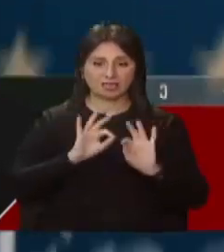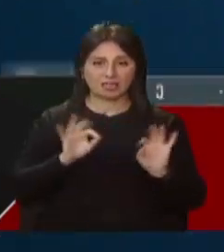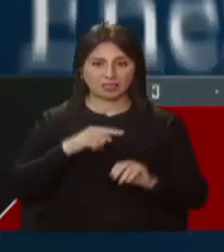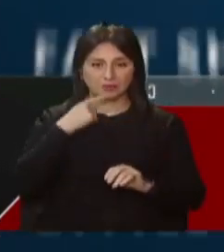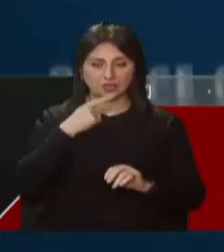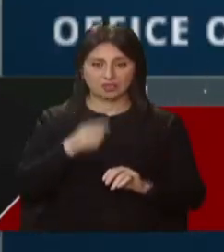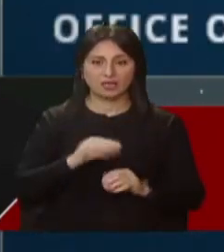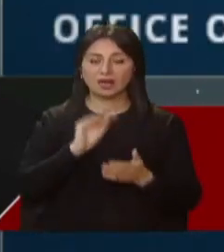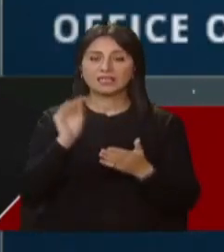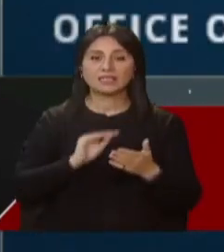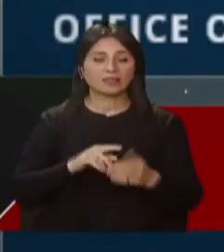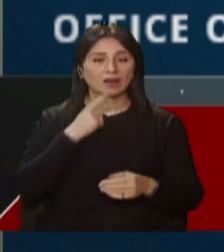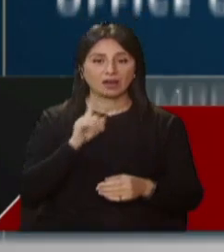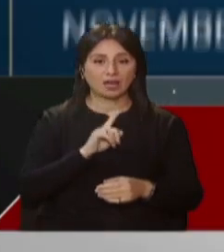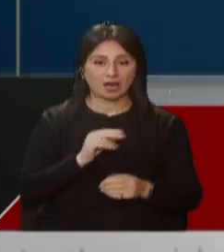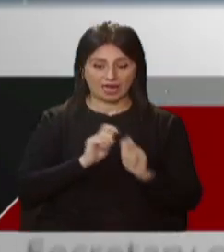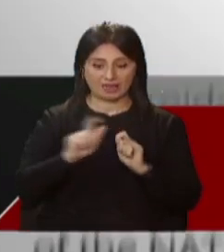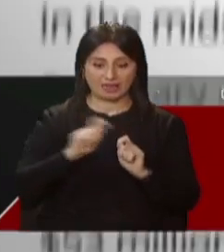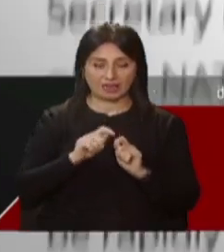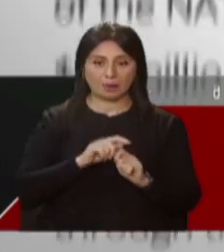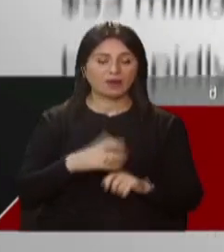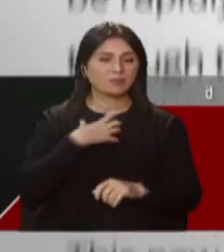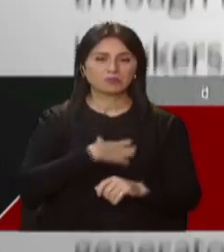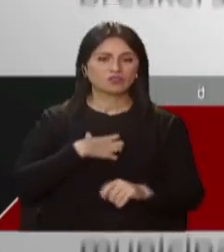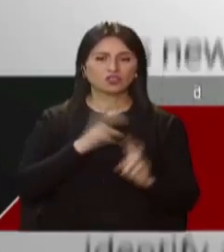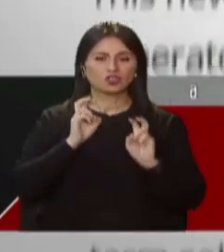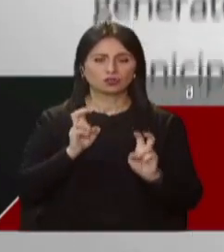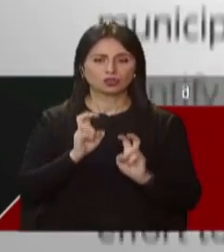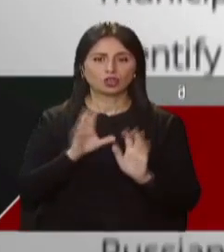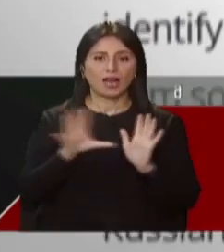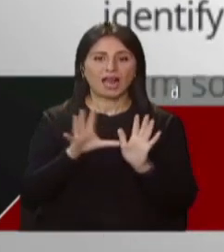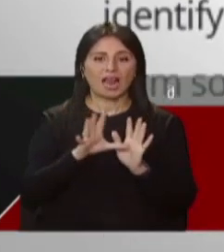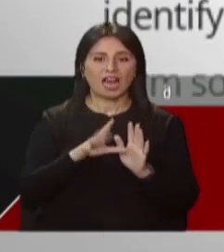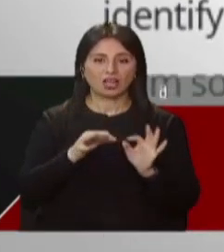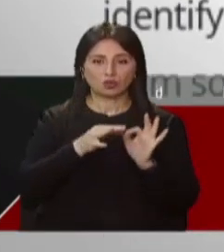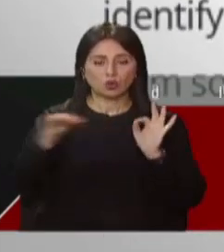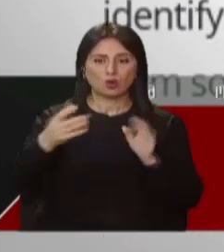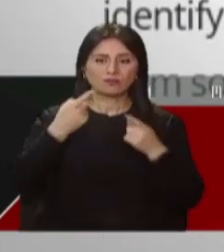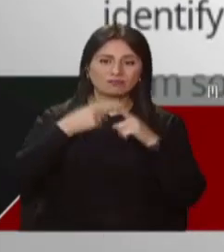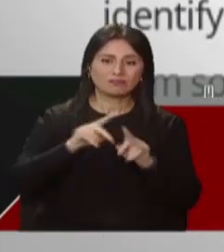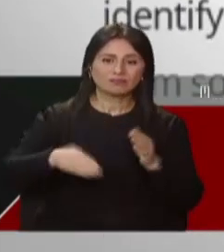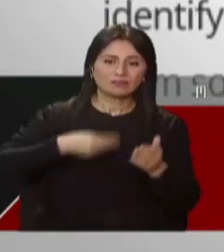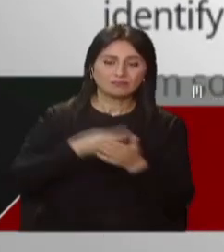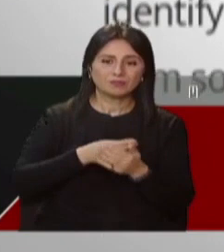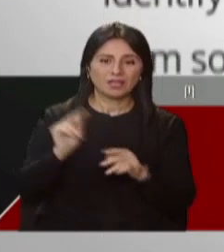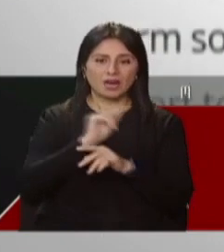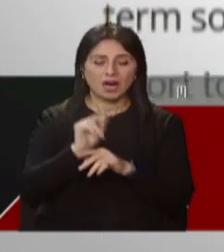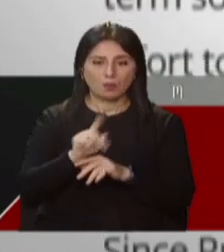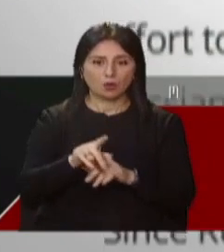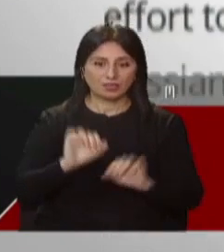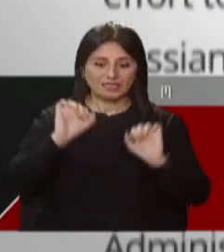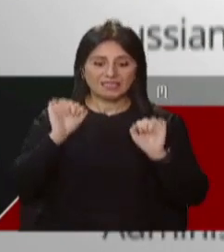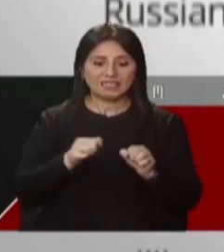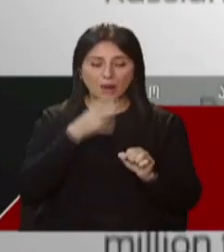gantskhadebashi tseria tekstchi aseve natkomiorom dafinansebas kritikulad mishnelovani elektrogadamtsemi aktorilobis shesadzenat gamoiqeneben romulits